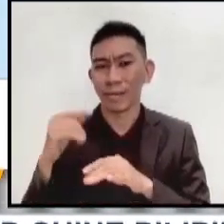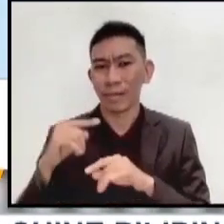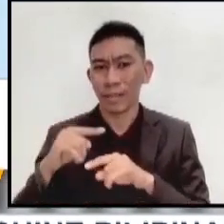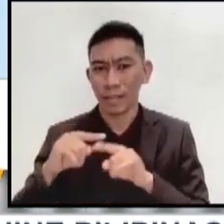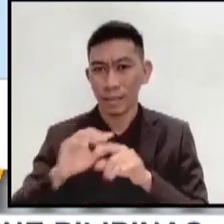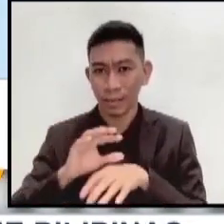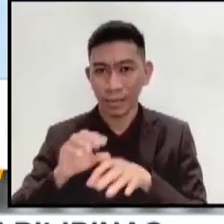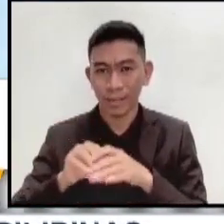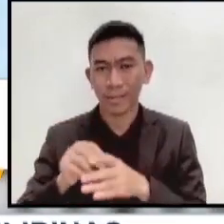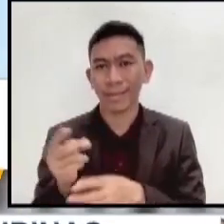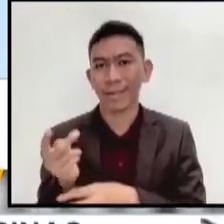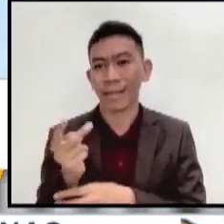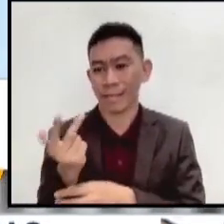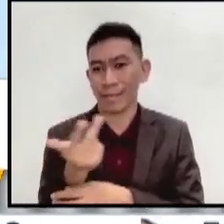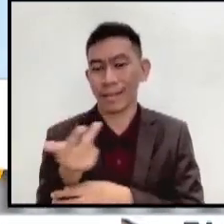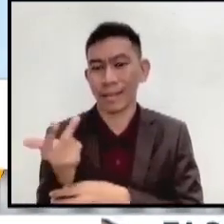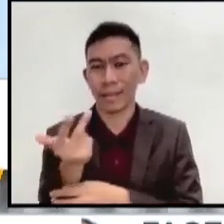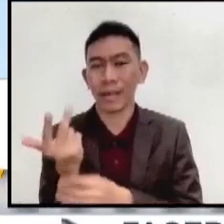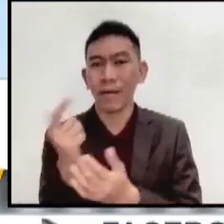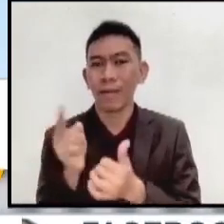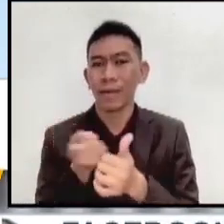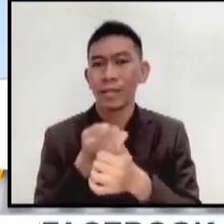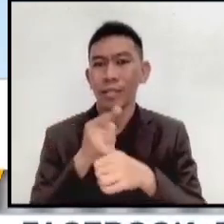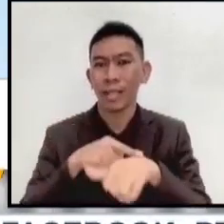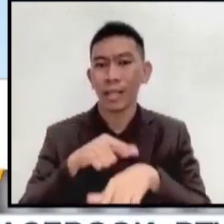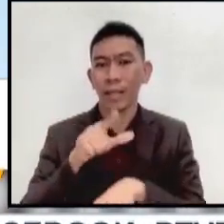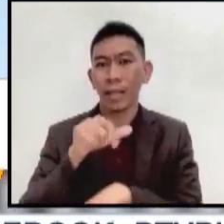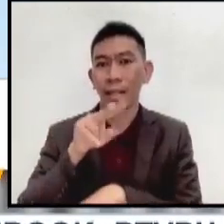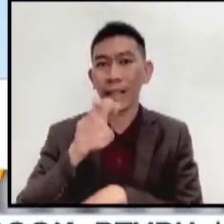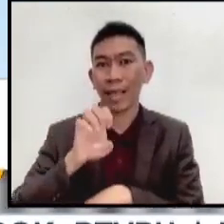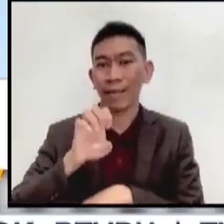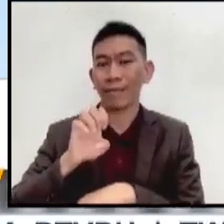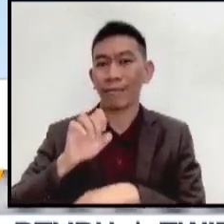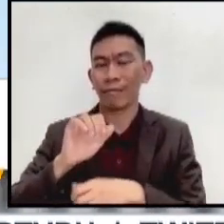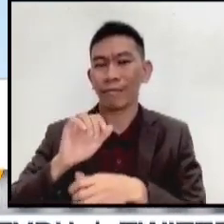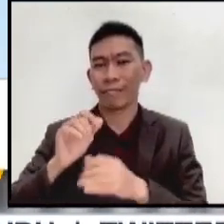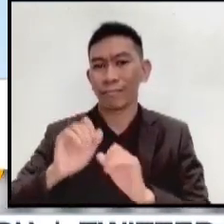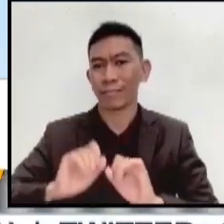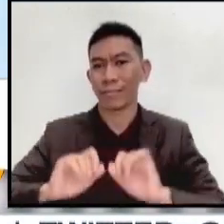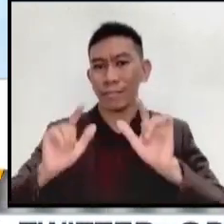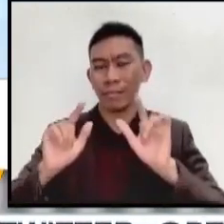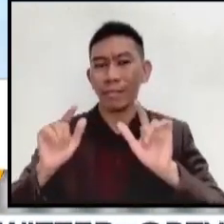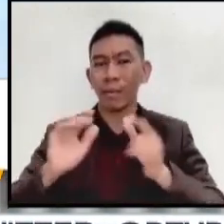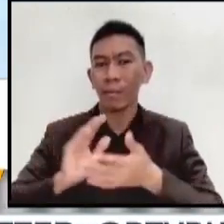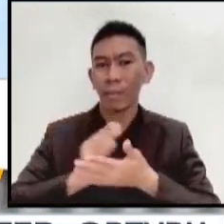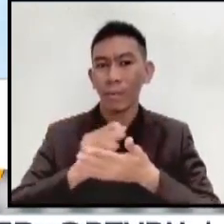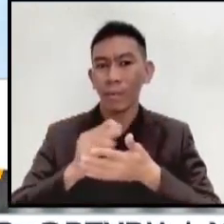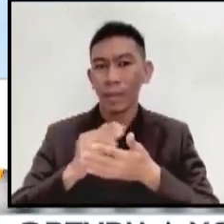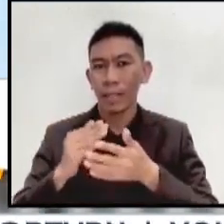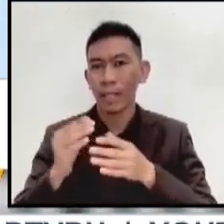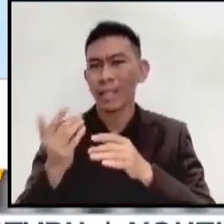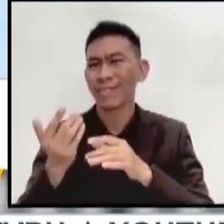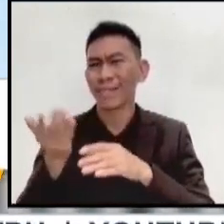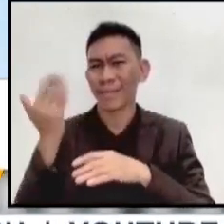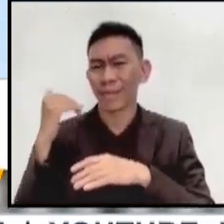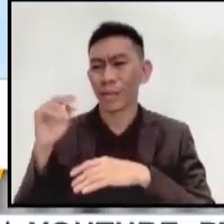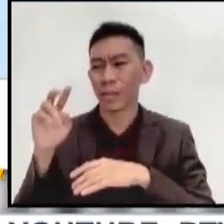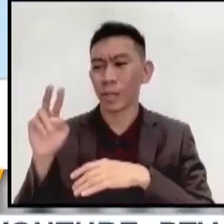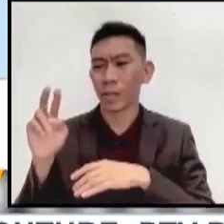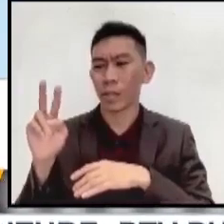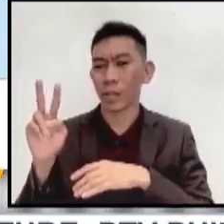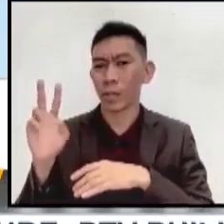na pinerform nila ang live ang nasabing kanta na unang lumabas sa 2010 album ni Mariah na Merry Christmas to